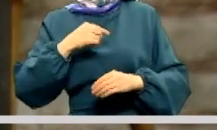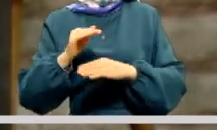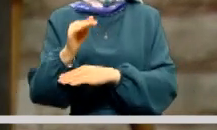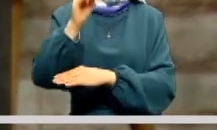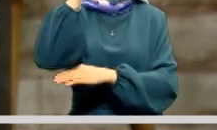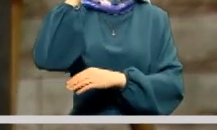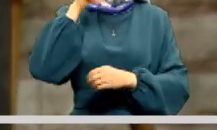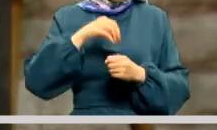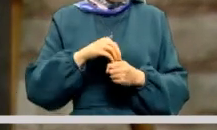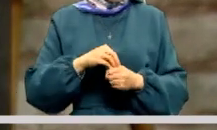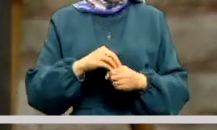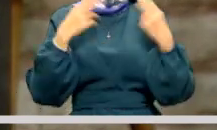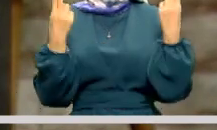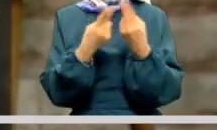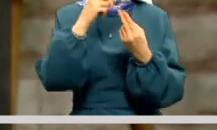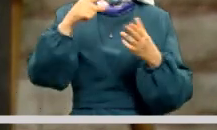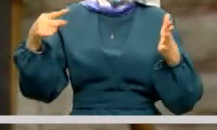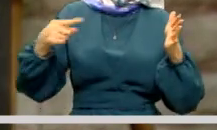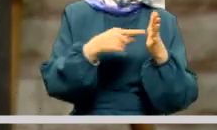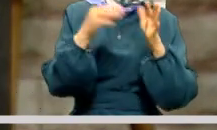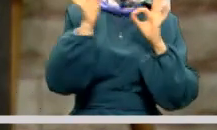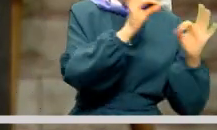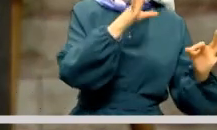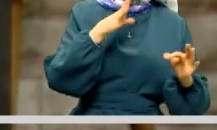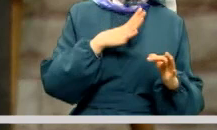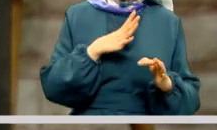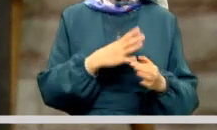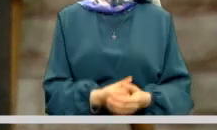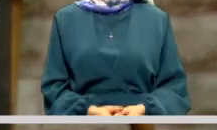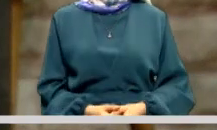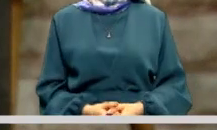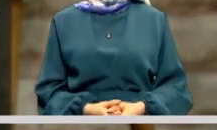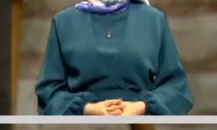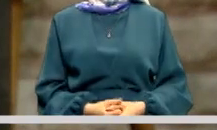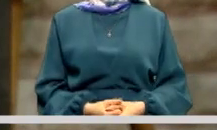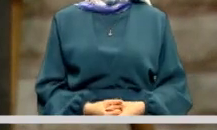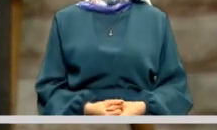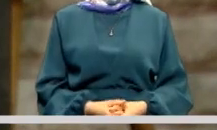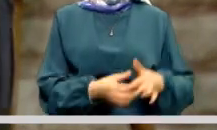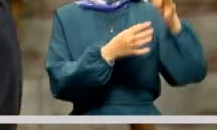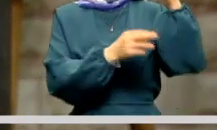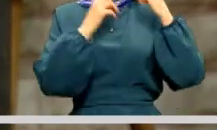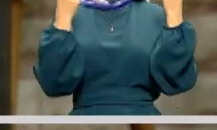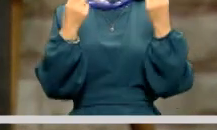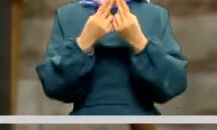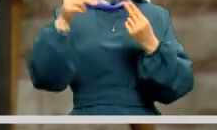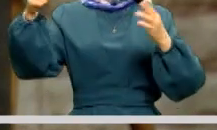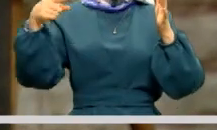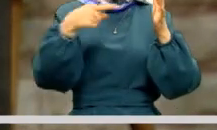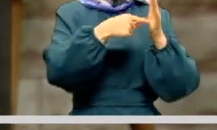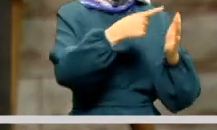dünyalık bir işe ulaşmak bir hedefe ulaşmak var ise insanın Dünyası o hedefin etrafında